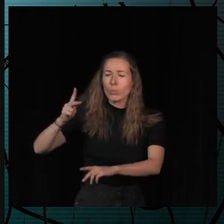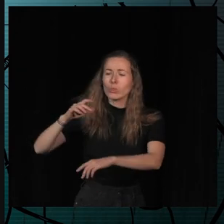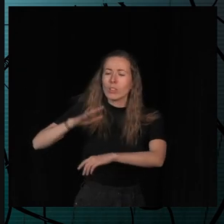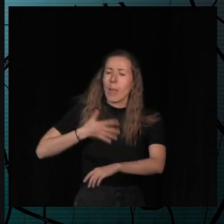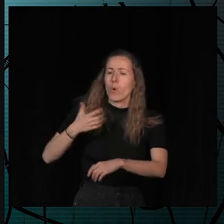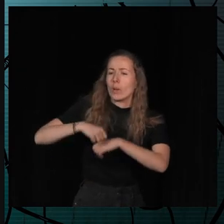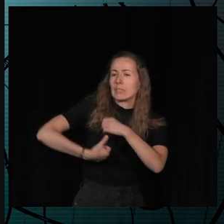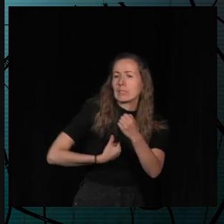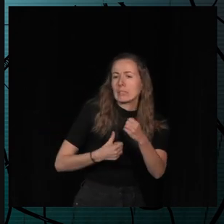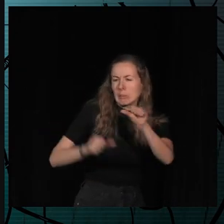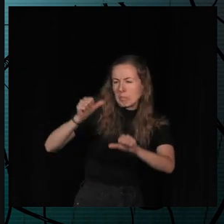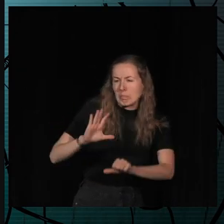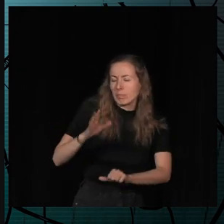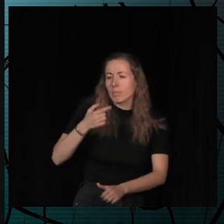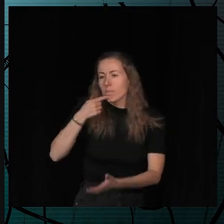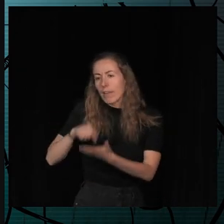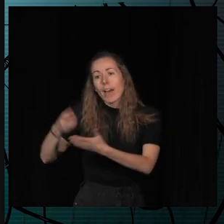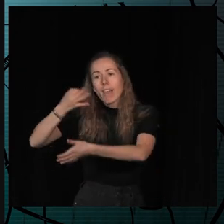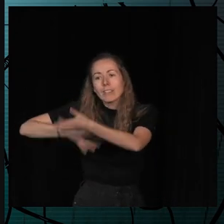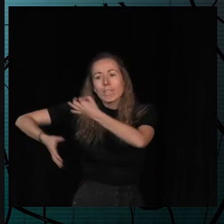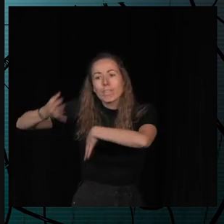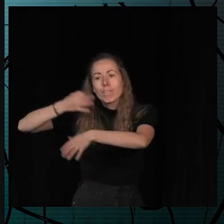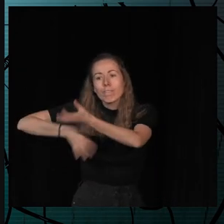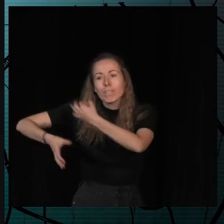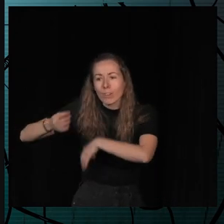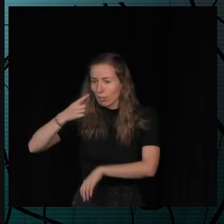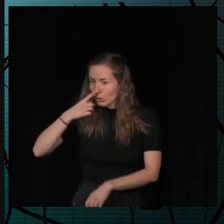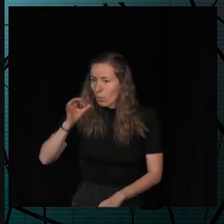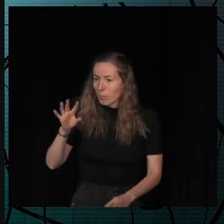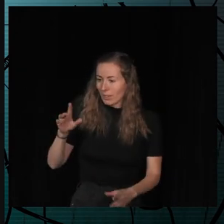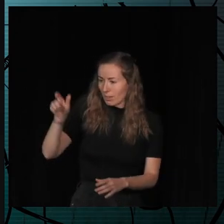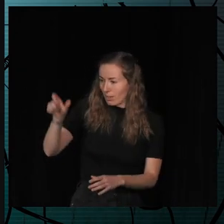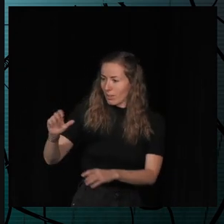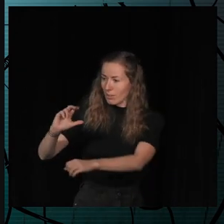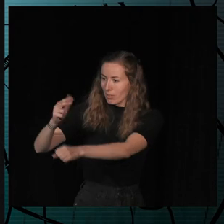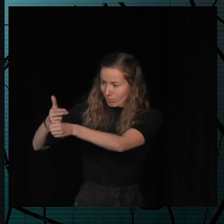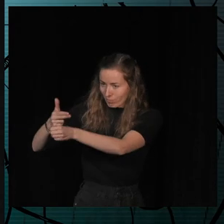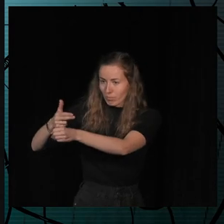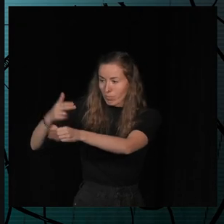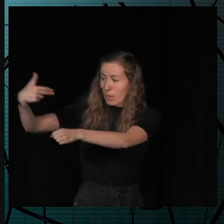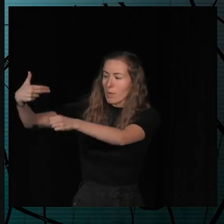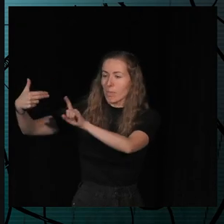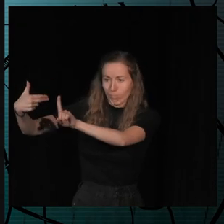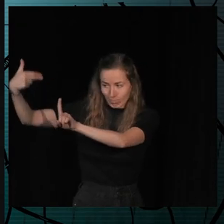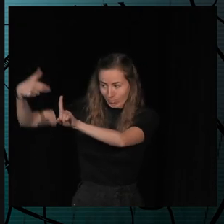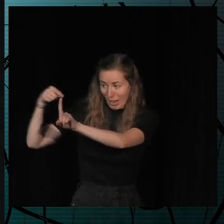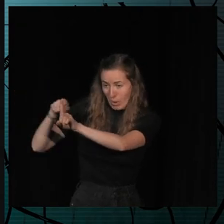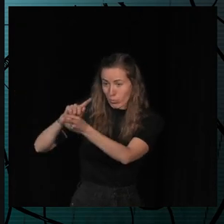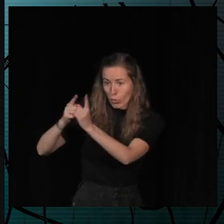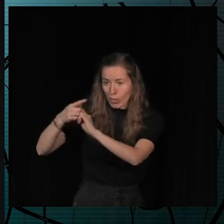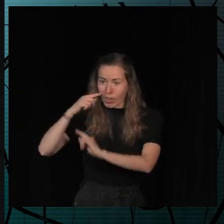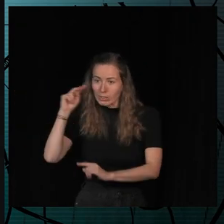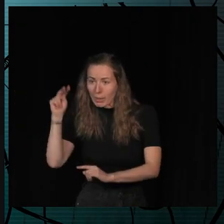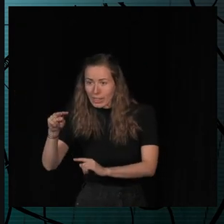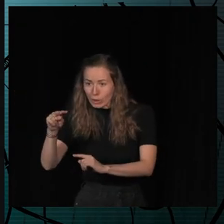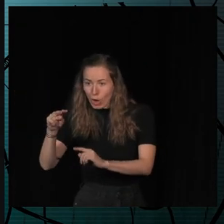narratifs quand même il devient réalisateur il est lui-même spectateur et en plus